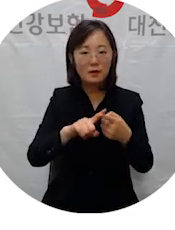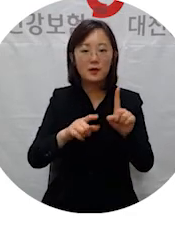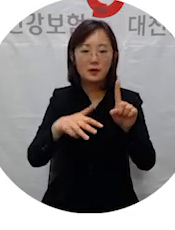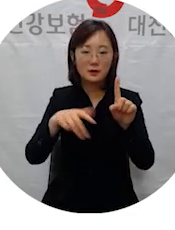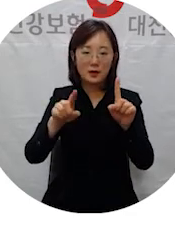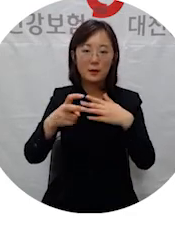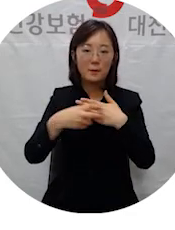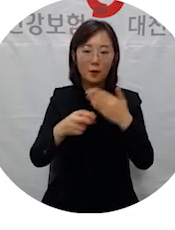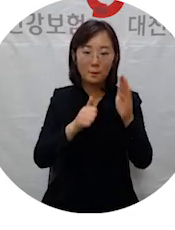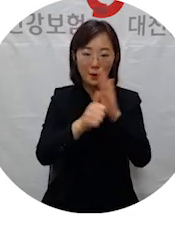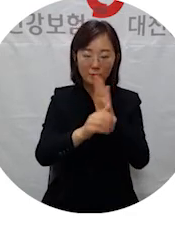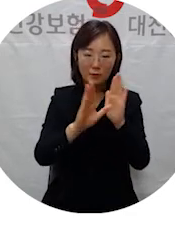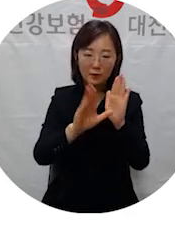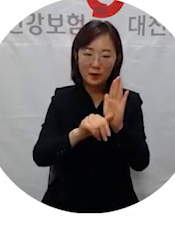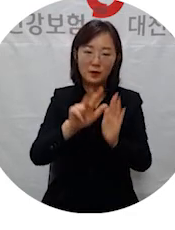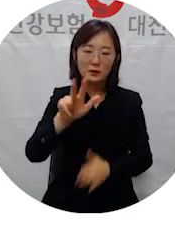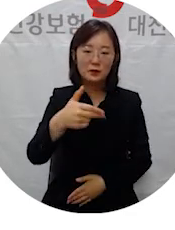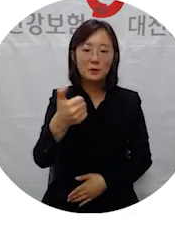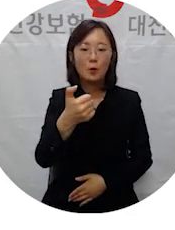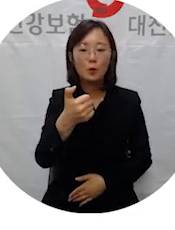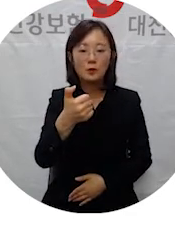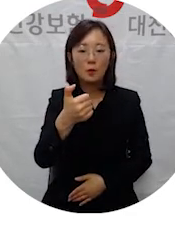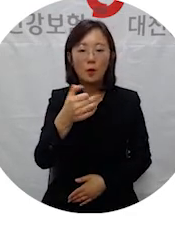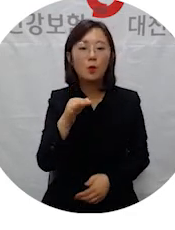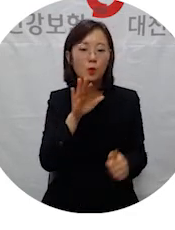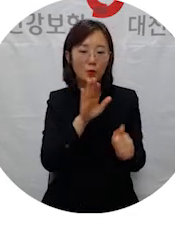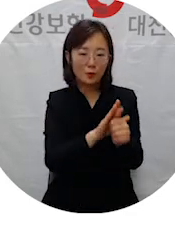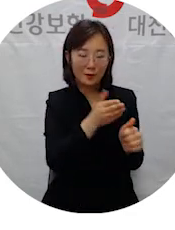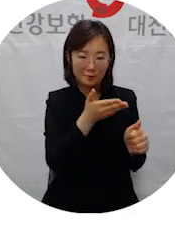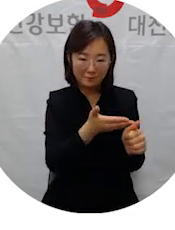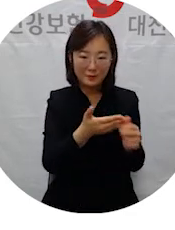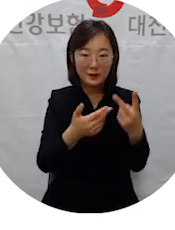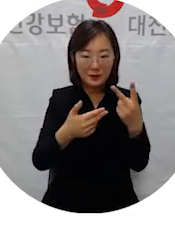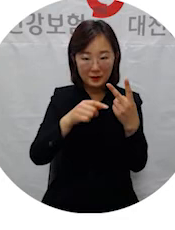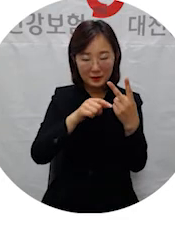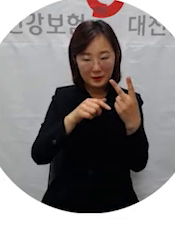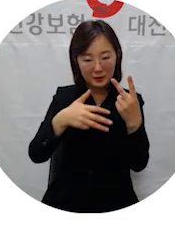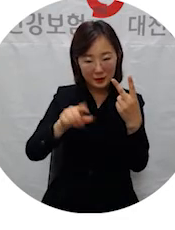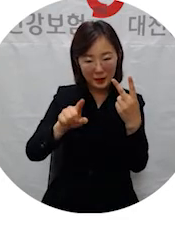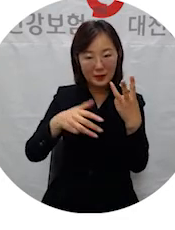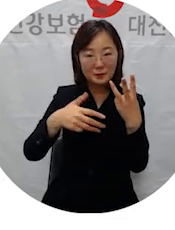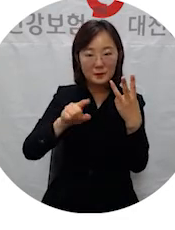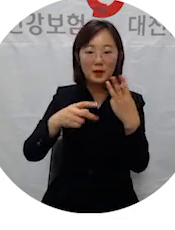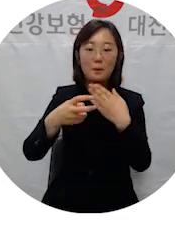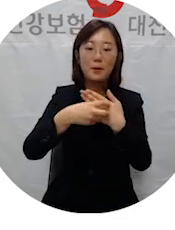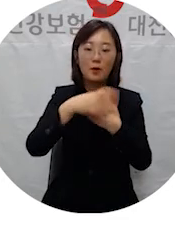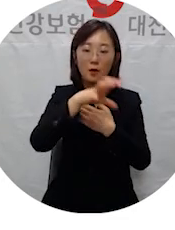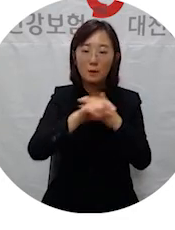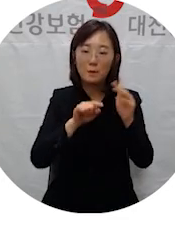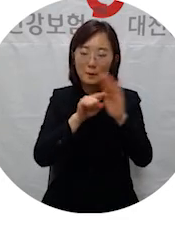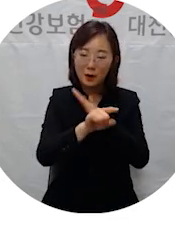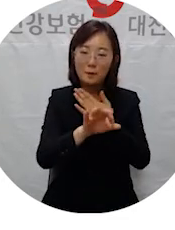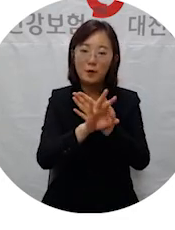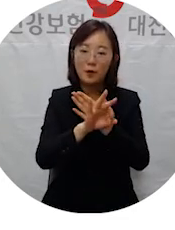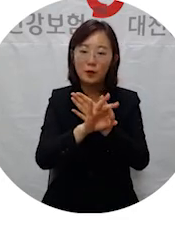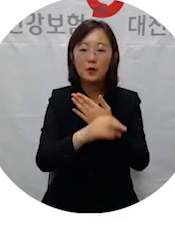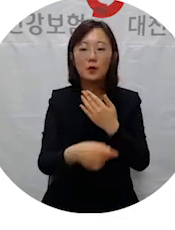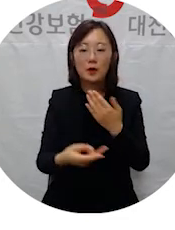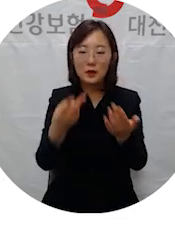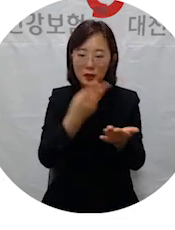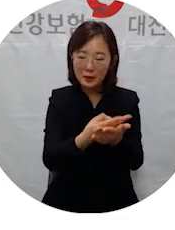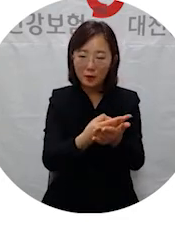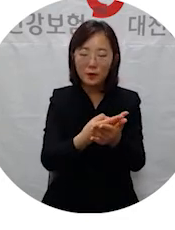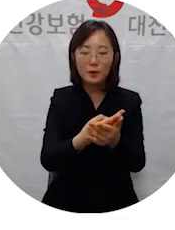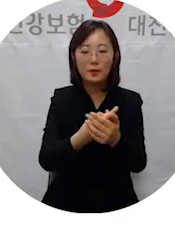대상자는 1차 의료기관 외래 시 750원을 지원하며 2, 3차 외래 시는 전액 지원,